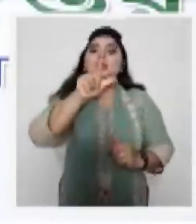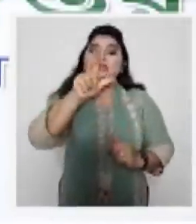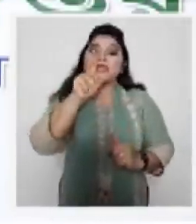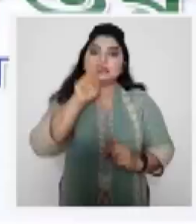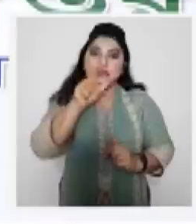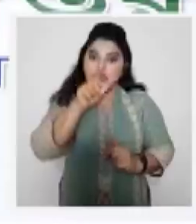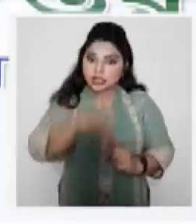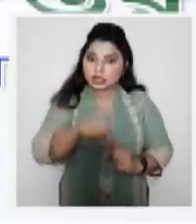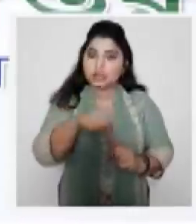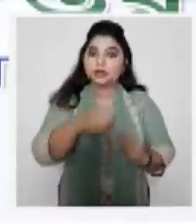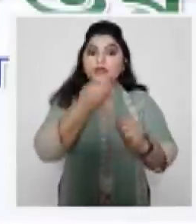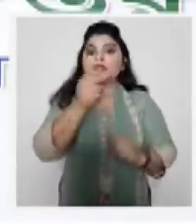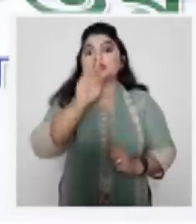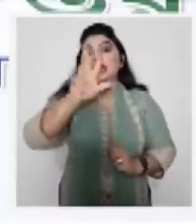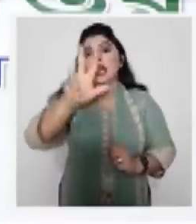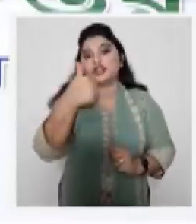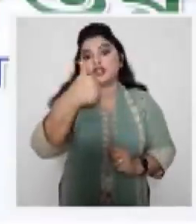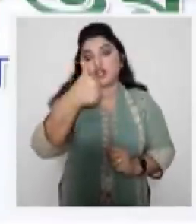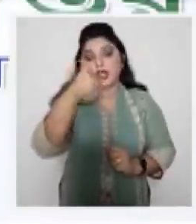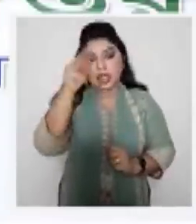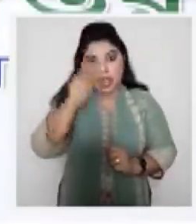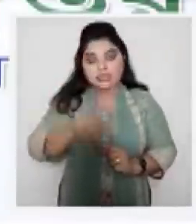137,526 জন এবং এ পর্যন্ত